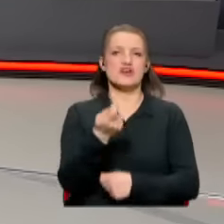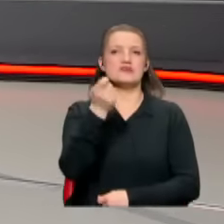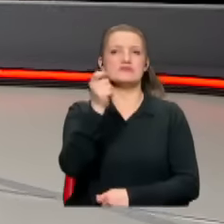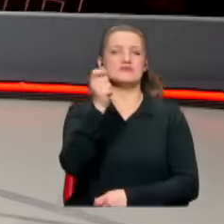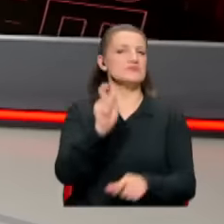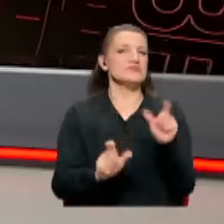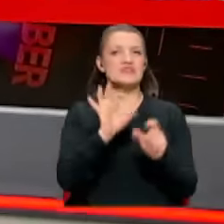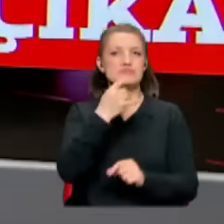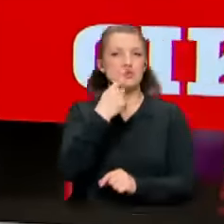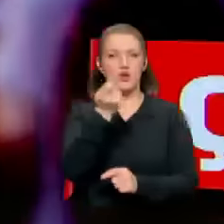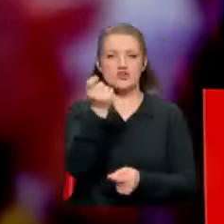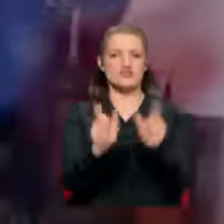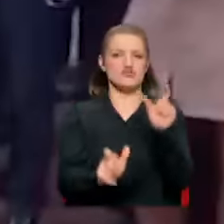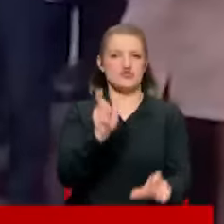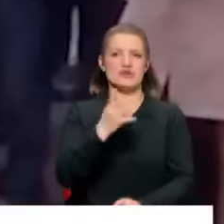kadınlar.